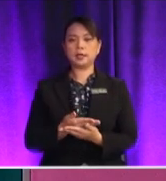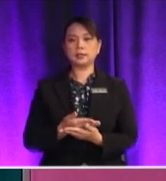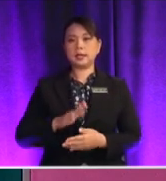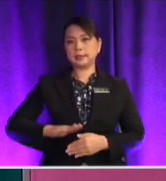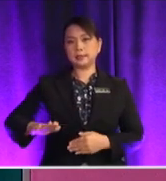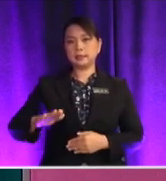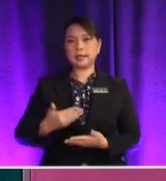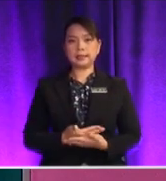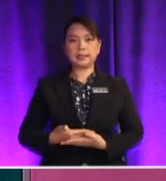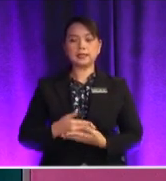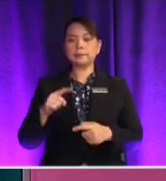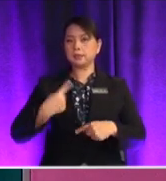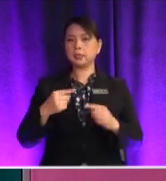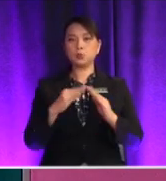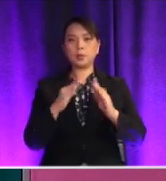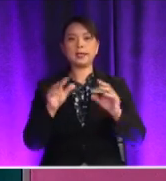kaum lain.